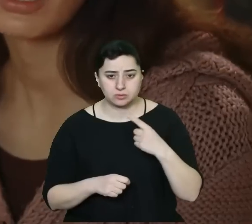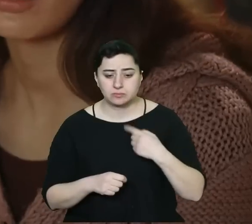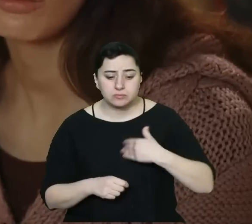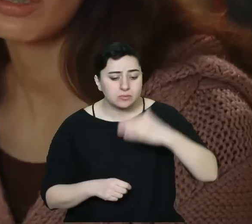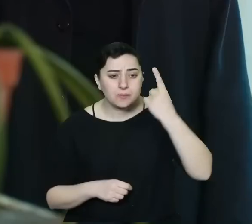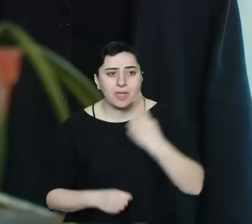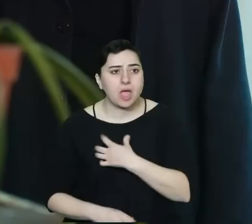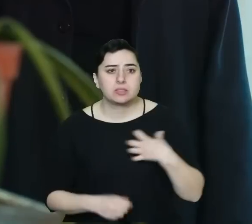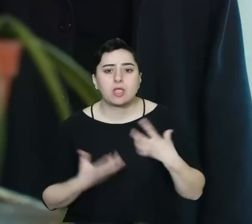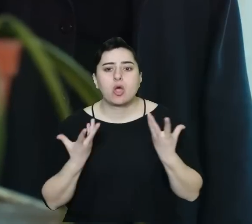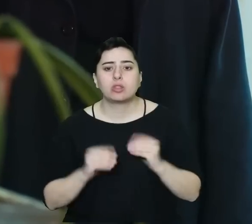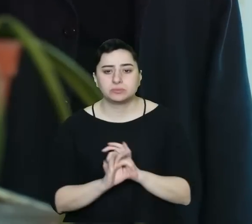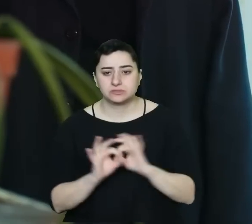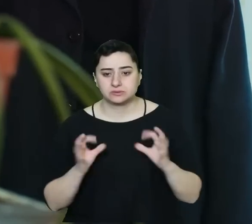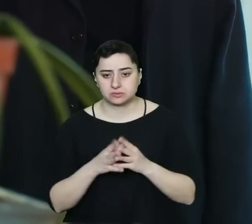hiçbir zaman anne olamayacağım.